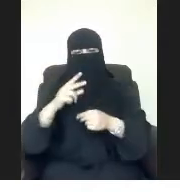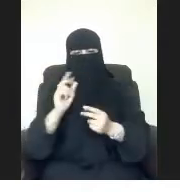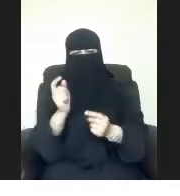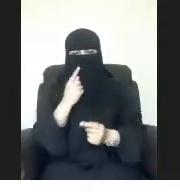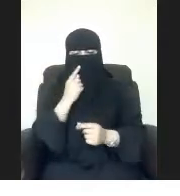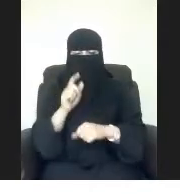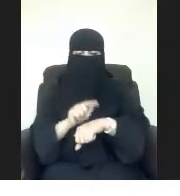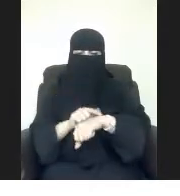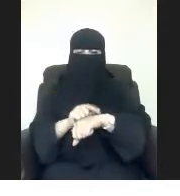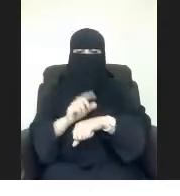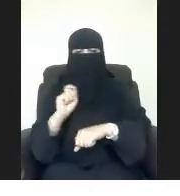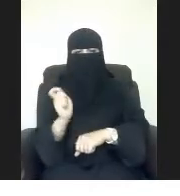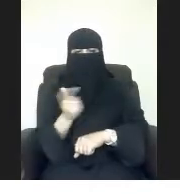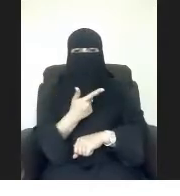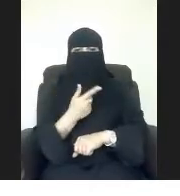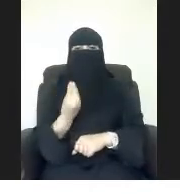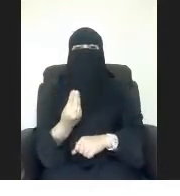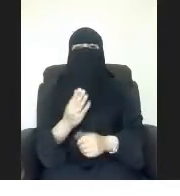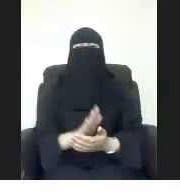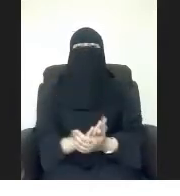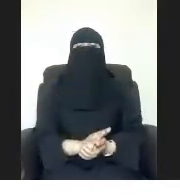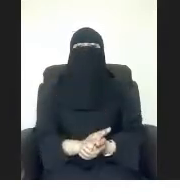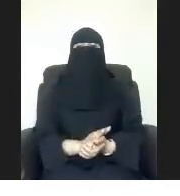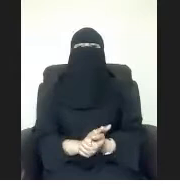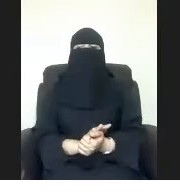بحسب الوقت المتاح.